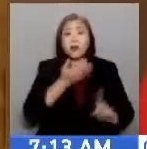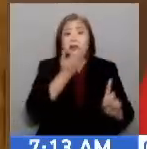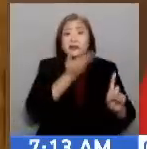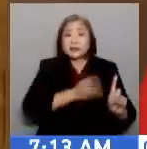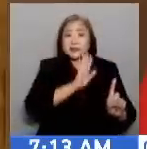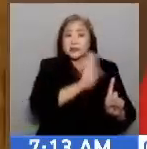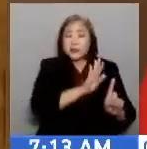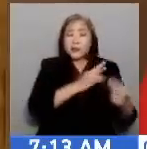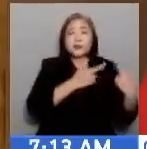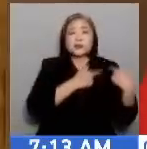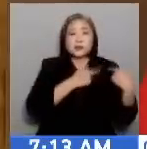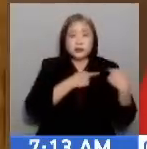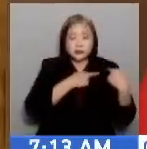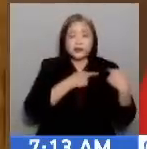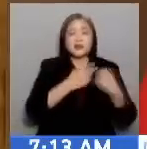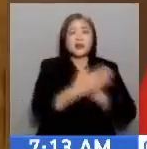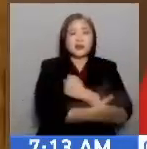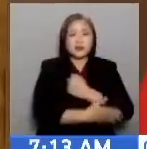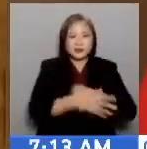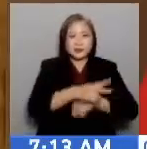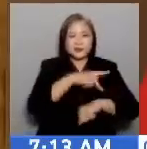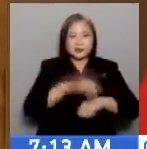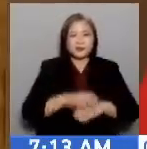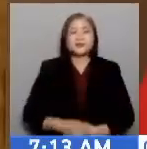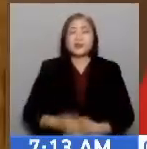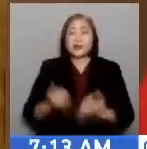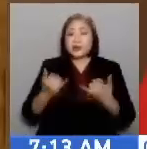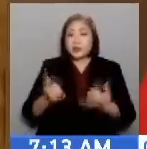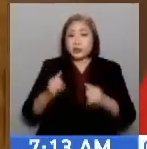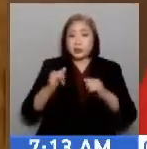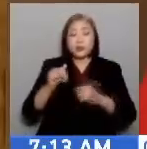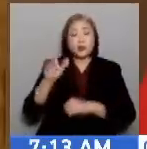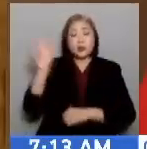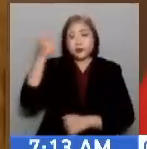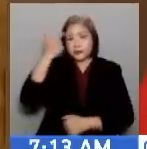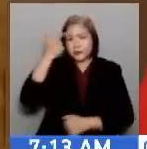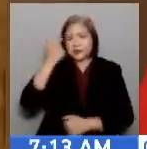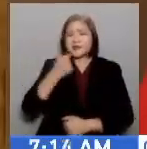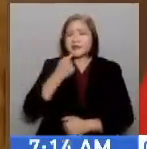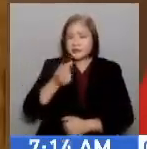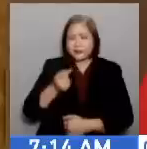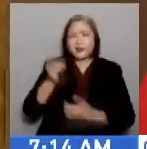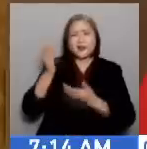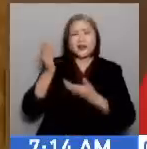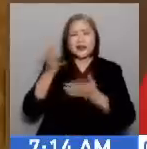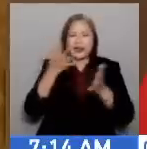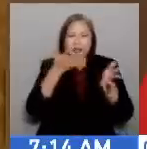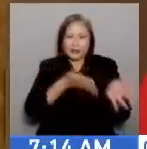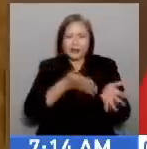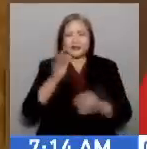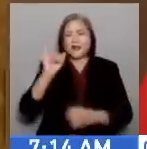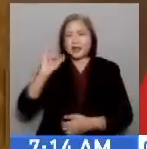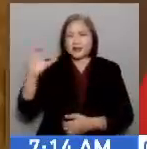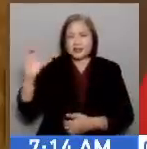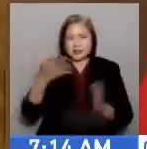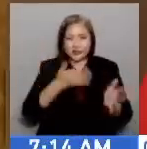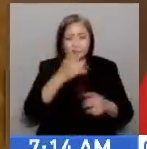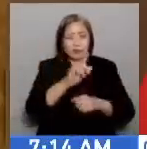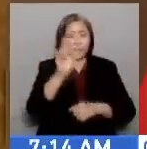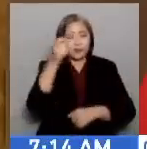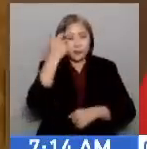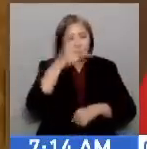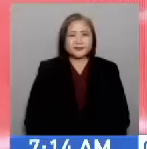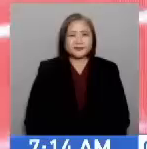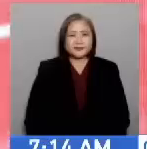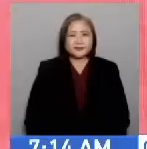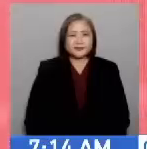Nauna na rin sinabi ng kasalukuyang administrasyon na ipaubaya na lamang ng ICC sa gobyerno ng Pilipinas ang pag-imbestiga sa war on